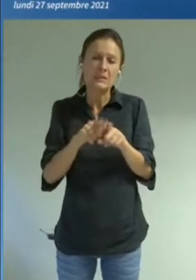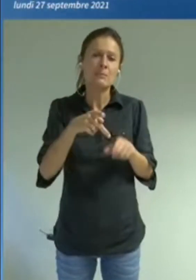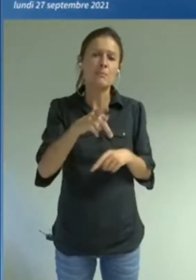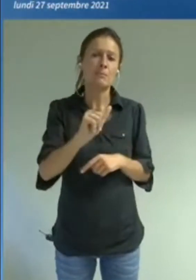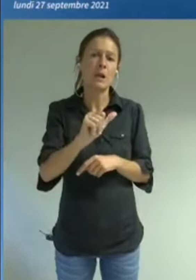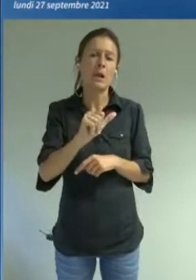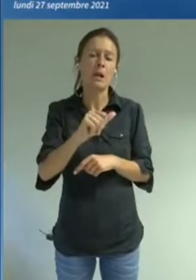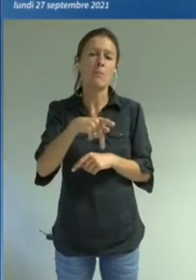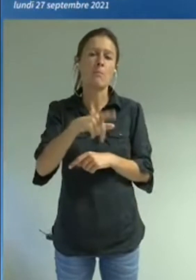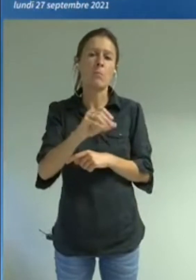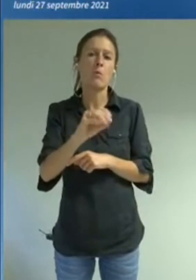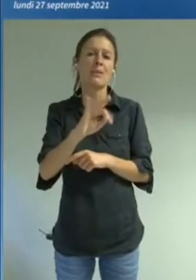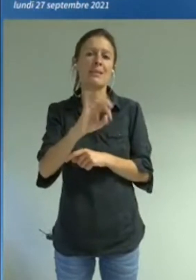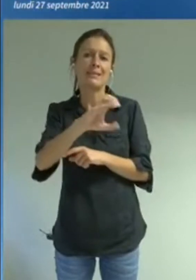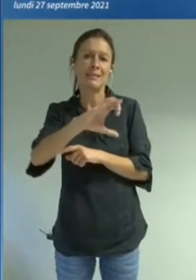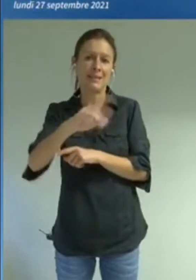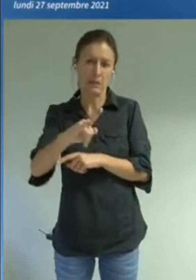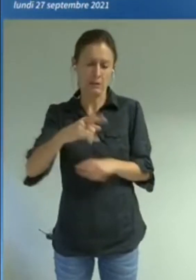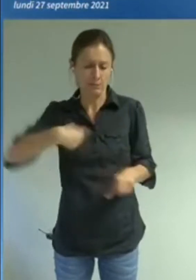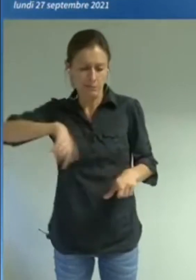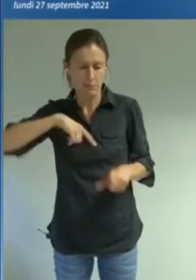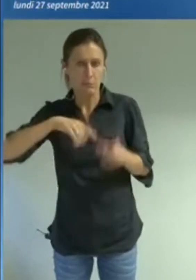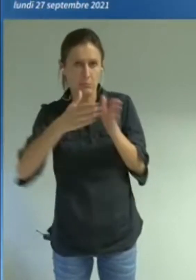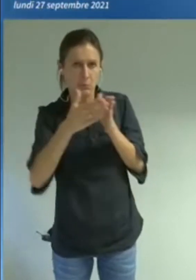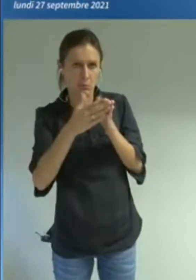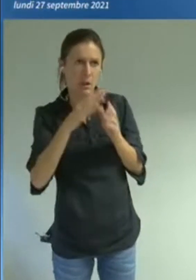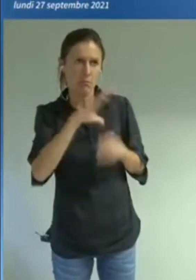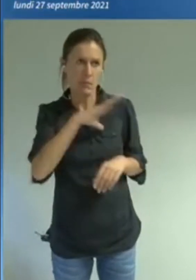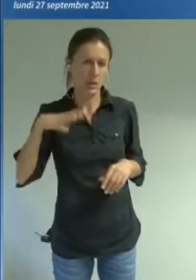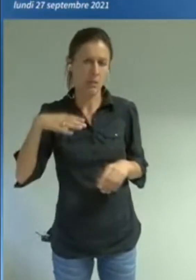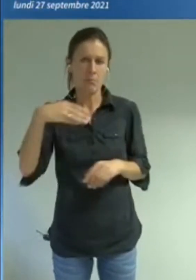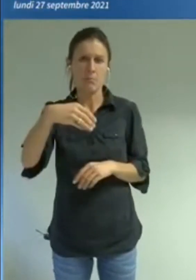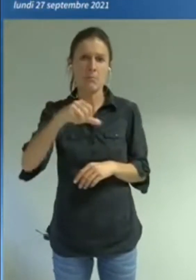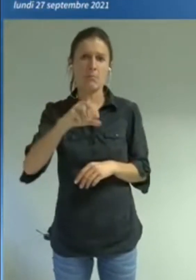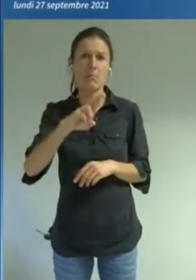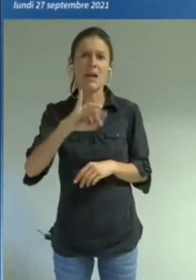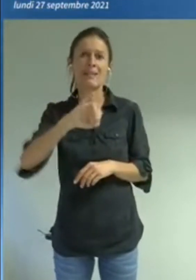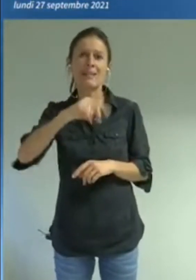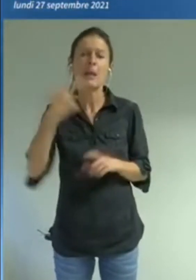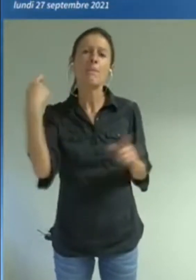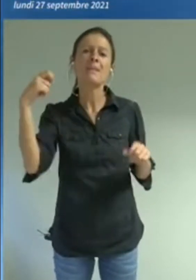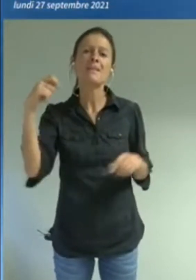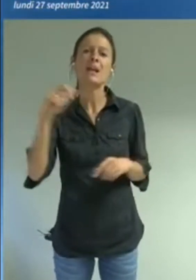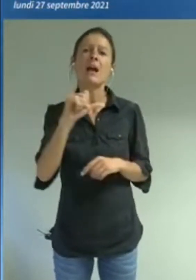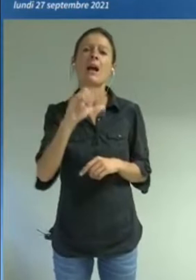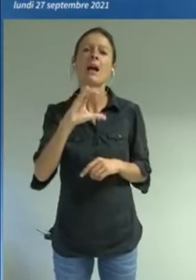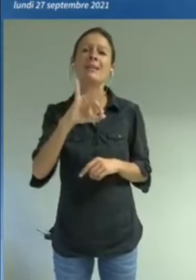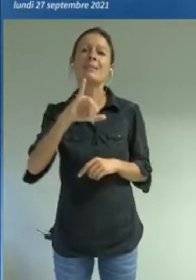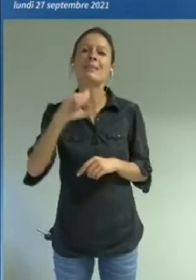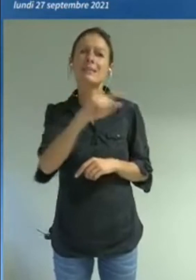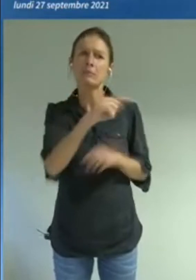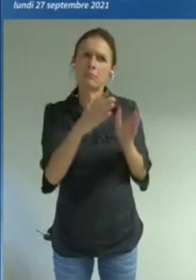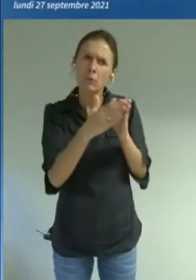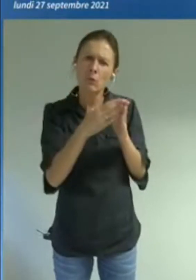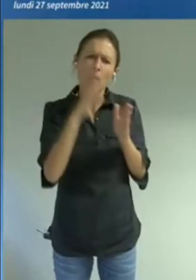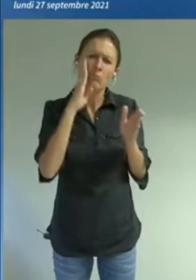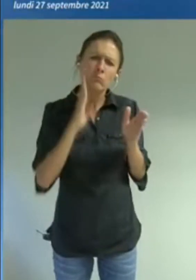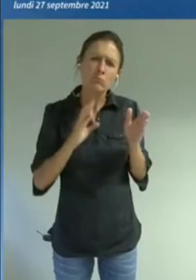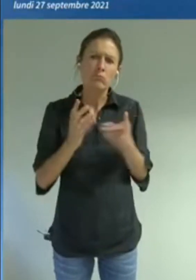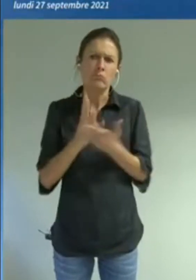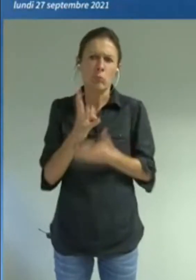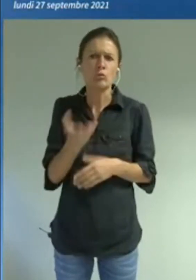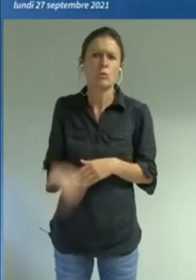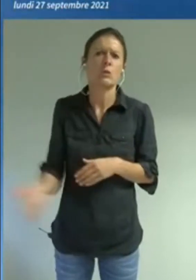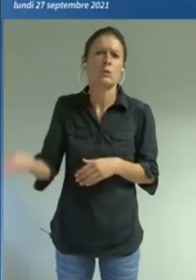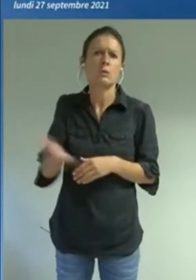municipal demande à Elisa Martin, présidente d'Actis, de prendre en compte le projet déposé par la Papotec, agréé par les financeurs, qui permet d'assurer